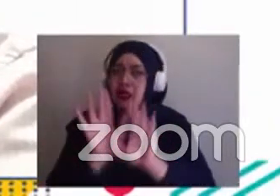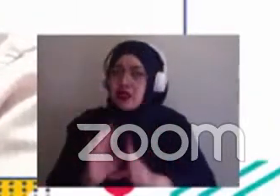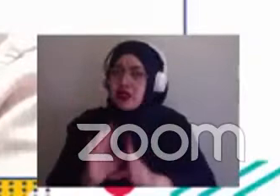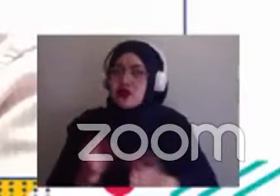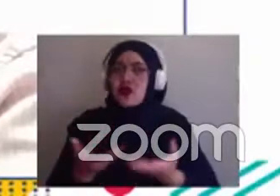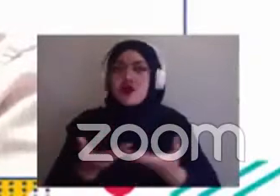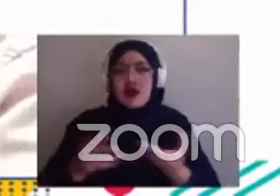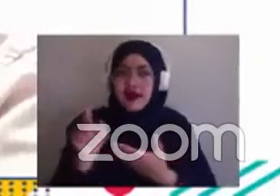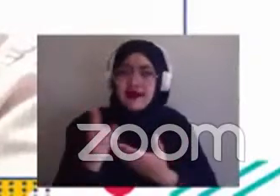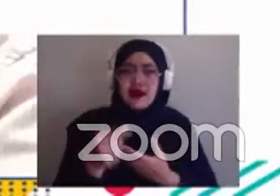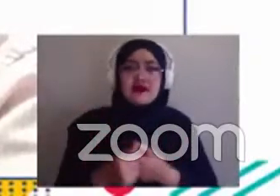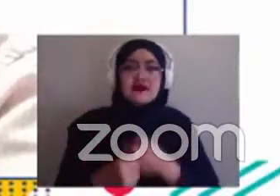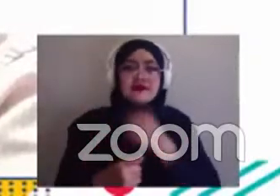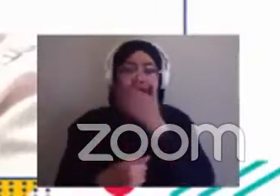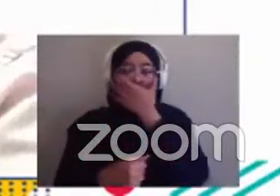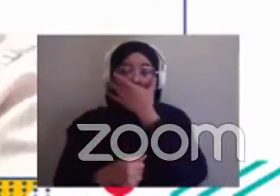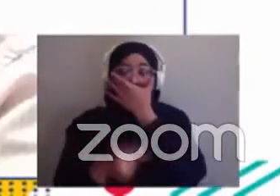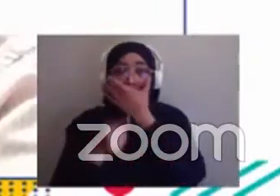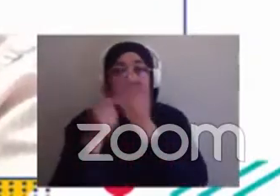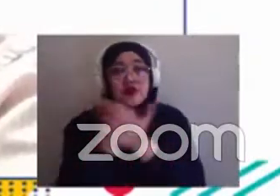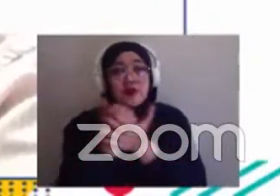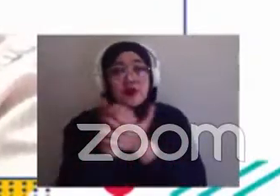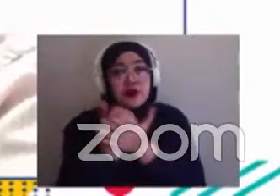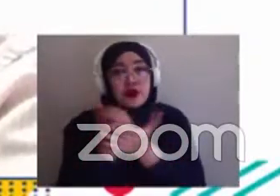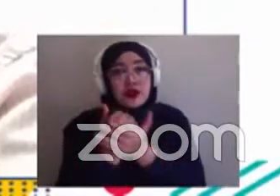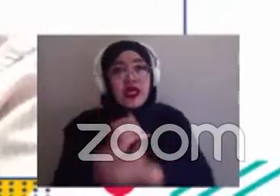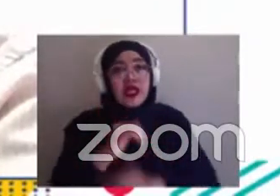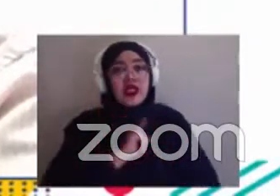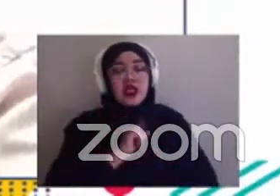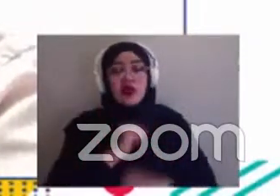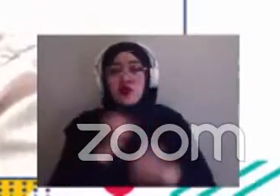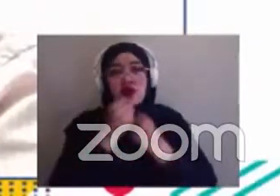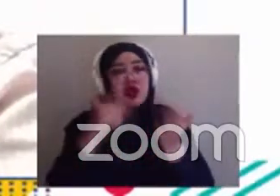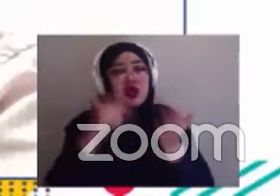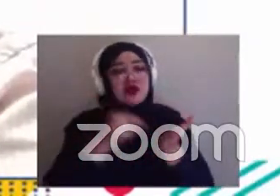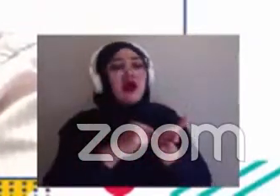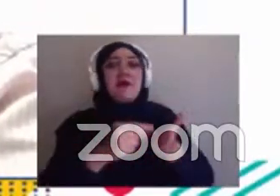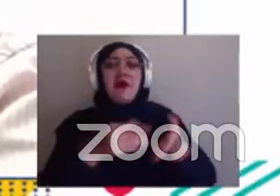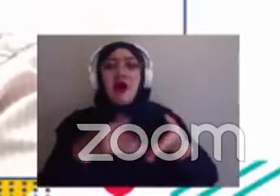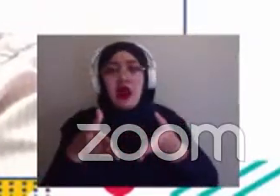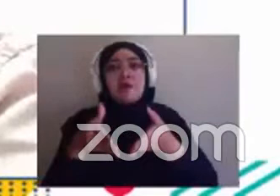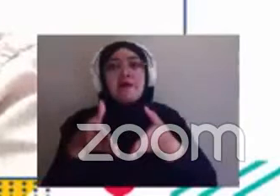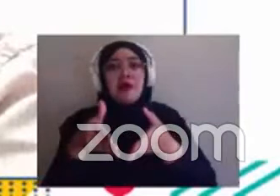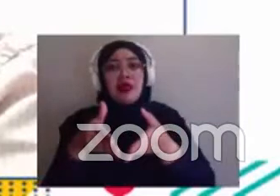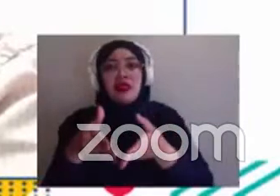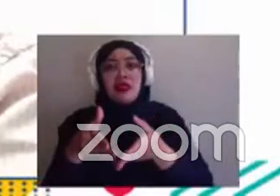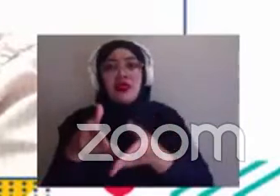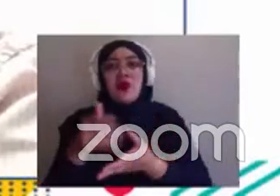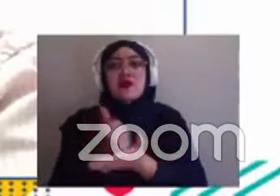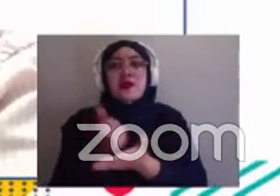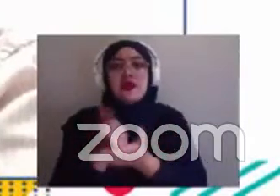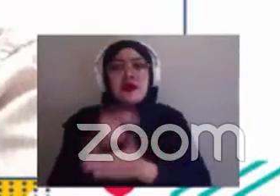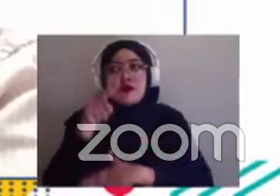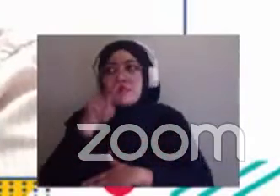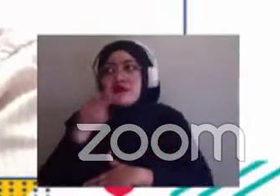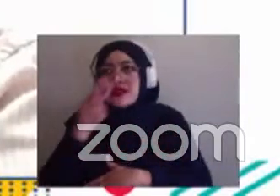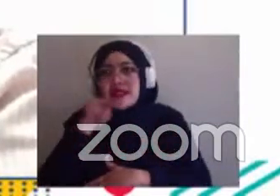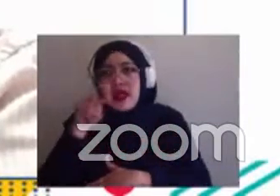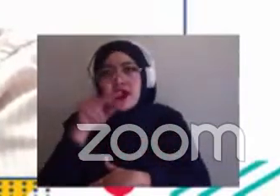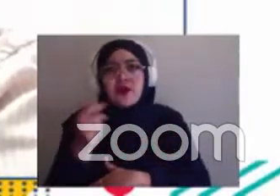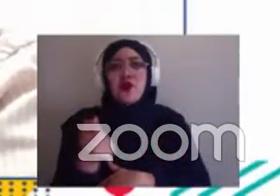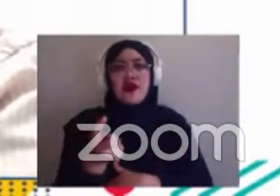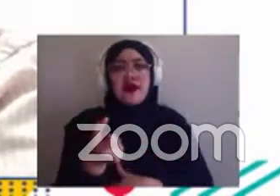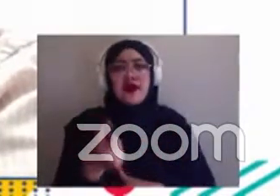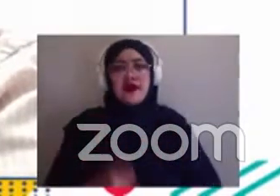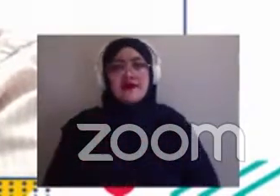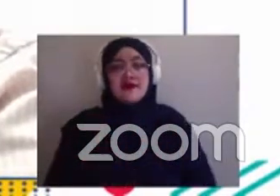Dan itu kan sebetulnya identitasnya jelas gitu, itu sebetulnya mudah sekali tuh di-track gitu, karena saya kira dalam